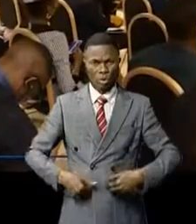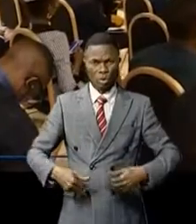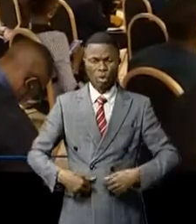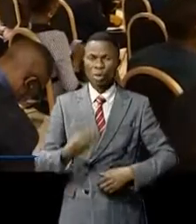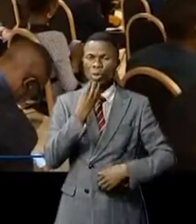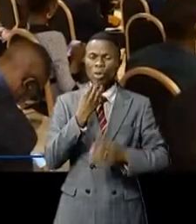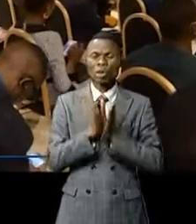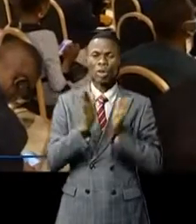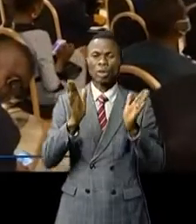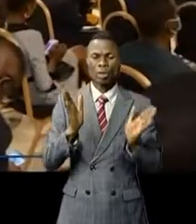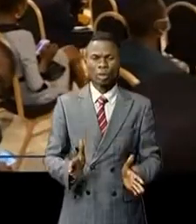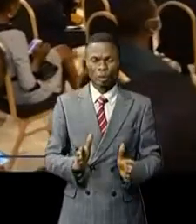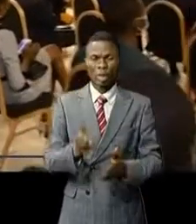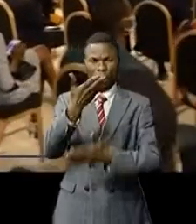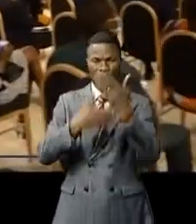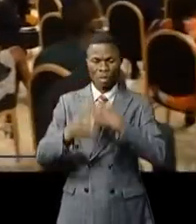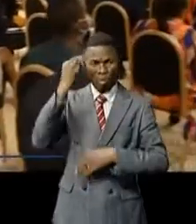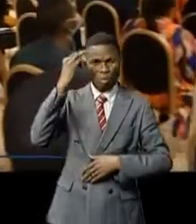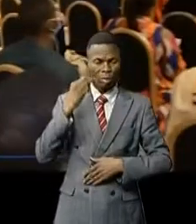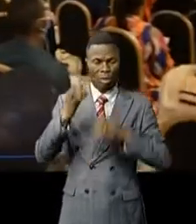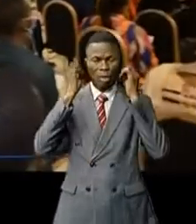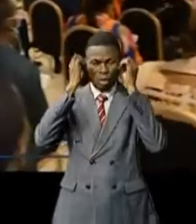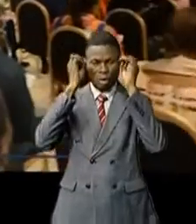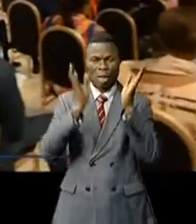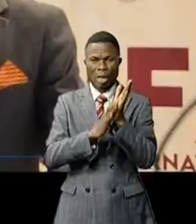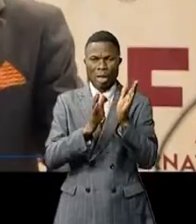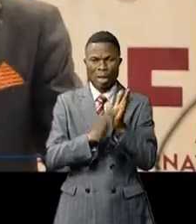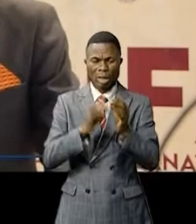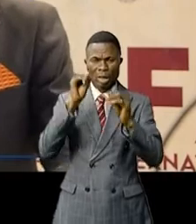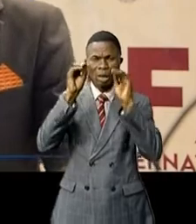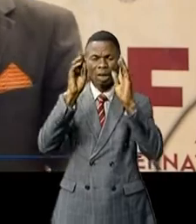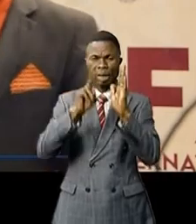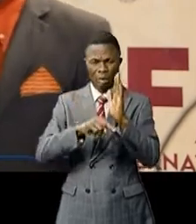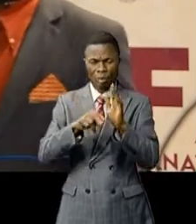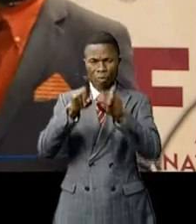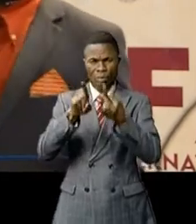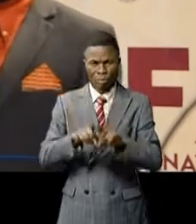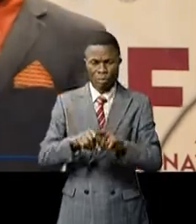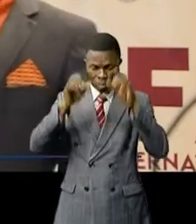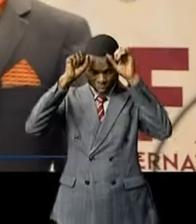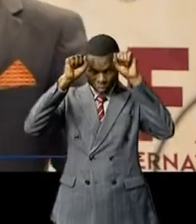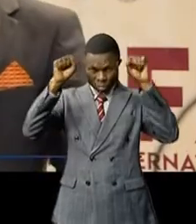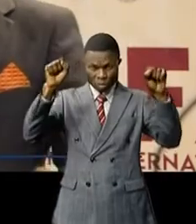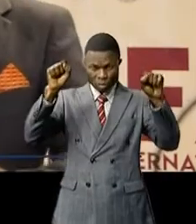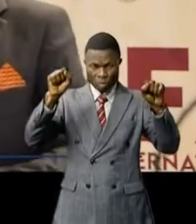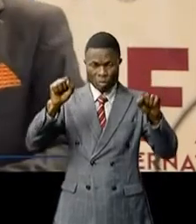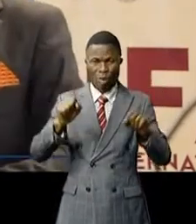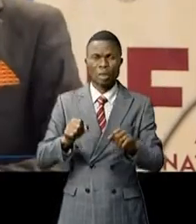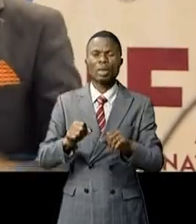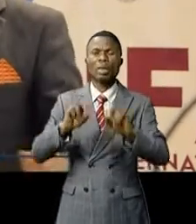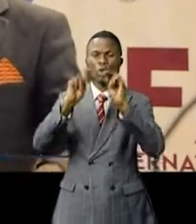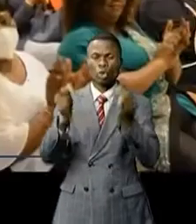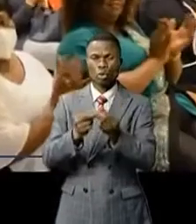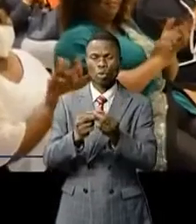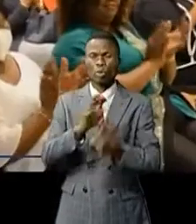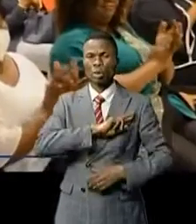l'inspecteur Poule, représentant du ministre de l'EPST, et celle de maître Joël Kona Bamba, présidente en exercice de l'AIFA